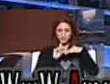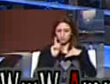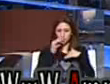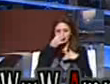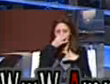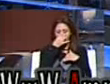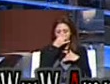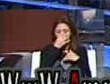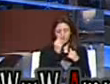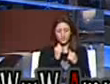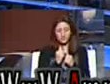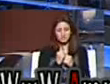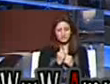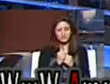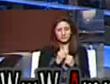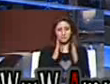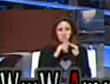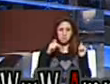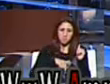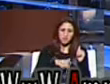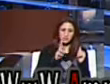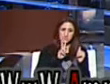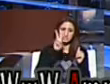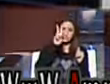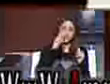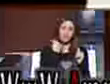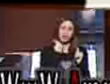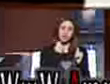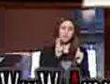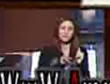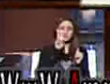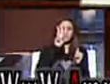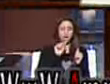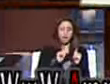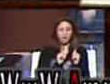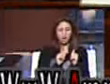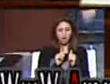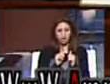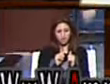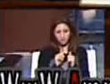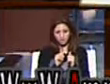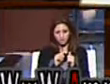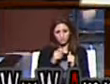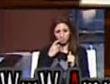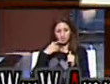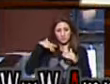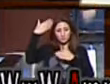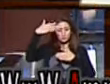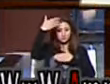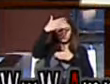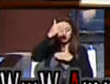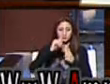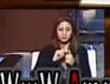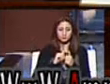الخميس الصغرى في القاهره ممكن تبقى 7 درجات مش للدرجه ديت يعني. ولكن هي المناطق المفتوحه يا دكتور عمرو